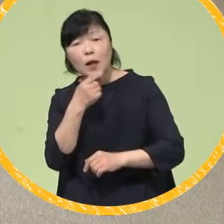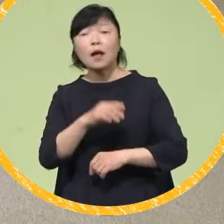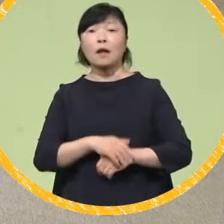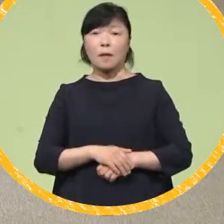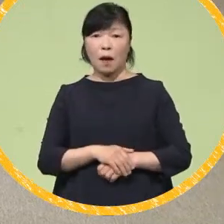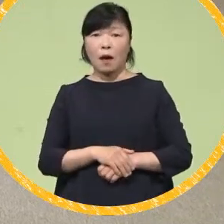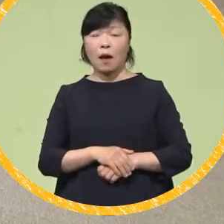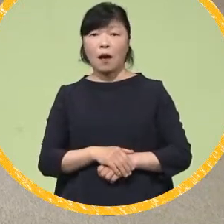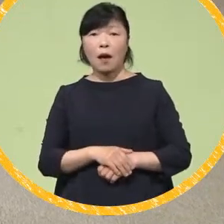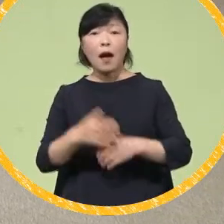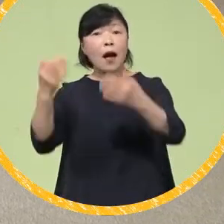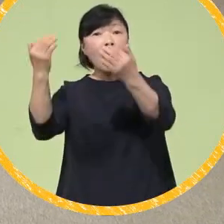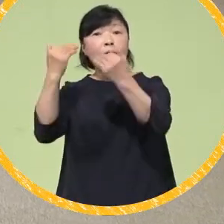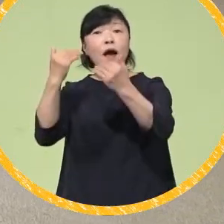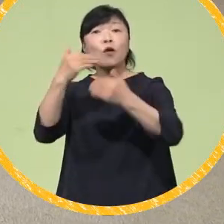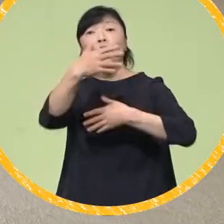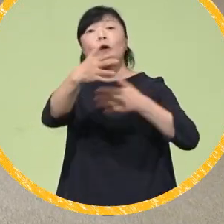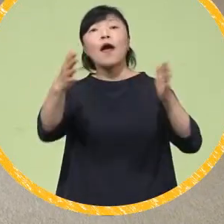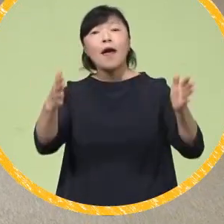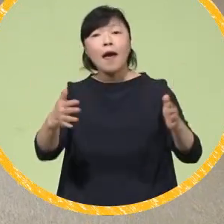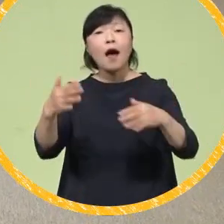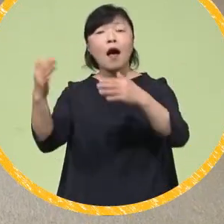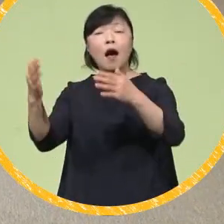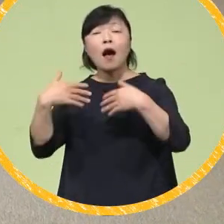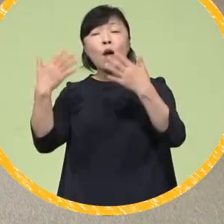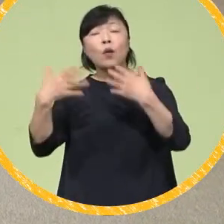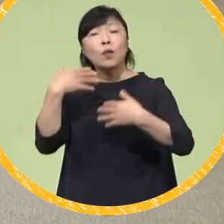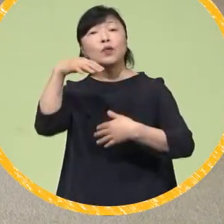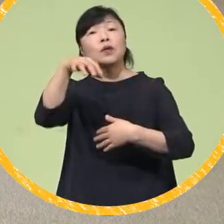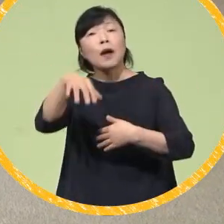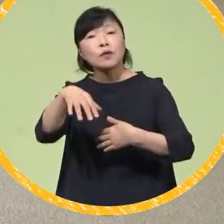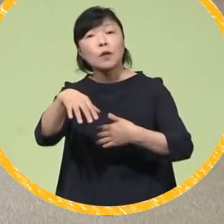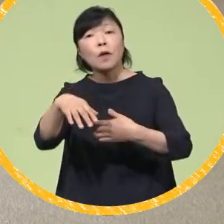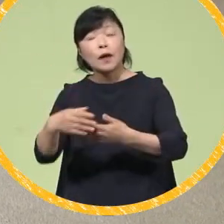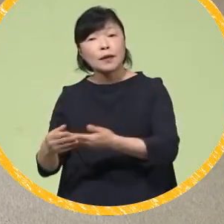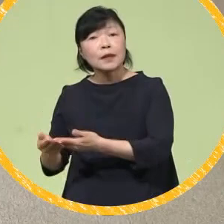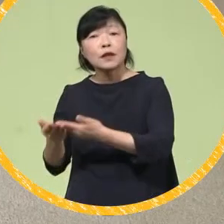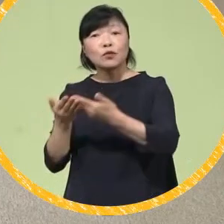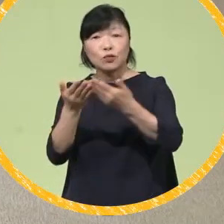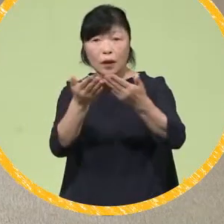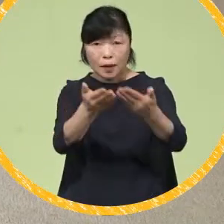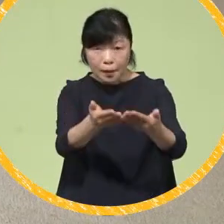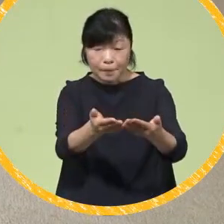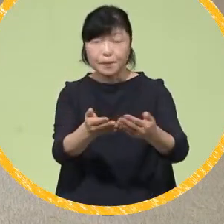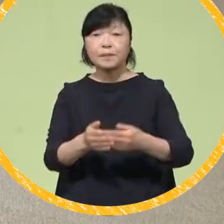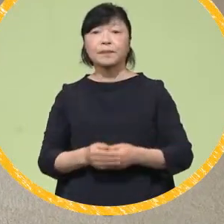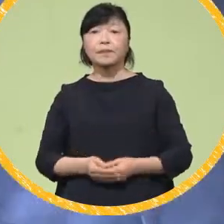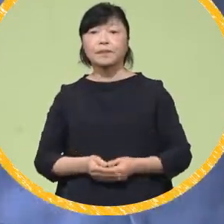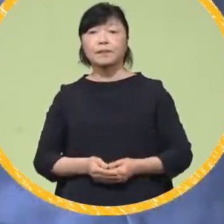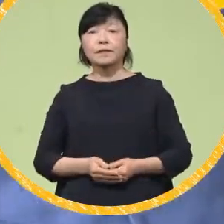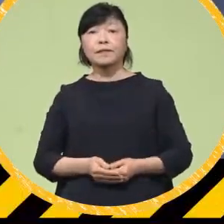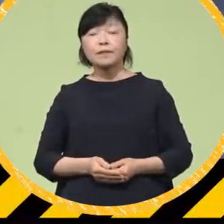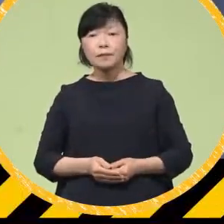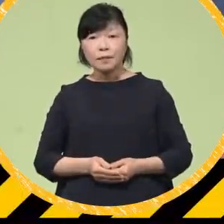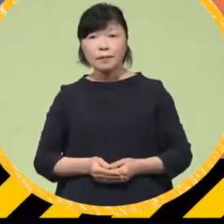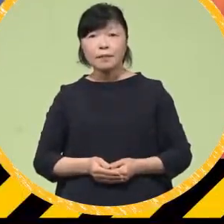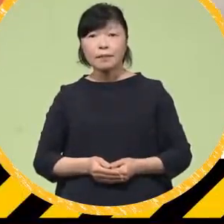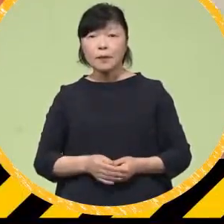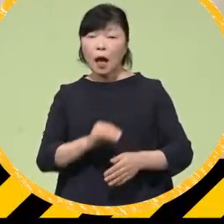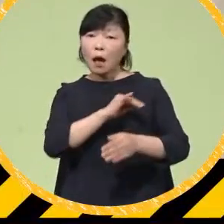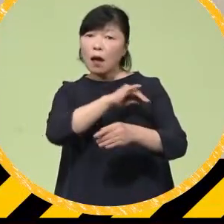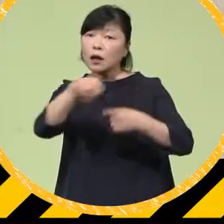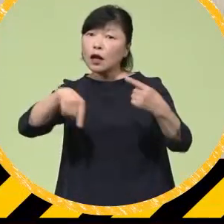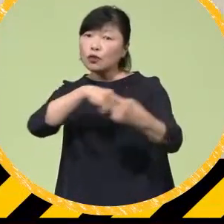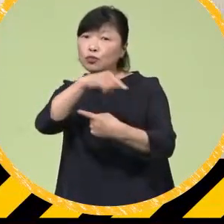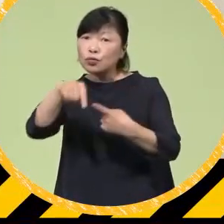ずはエアコンの効いた部屋や風通しのいい日陰などの涼しい場所へすぐに避難させましょう。 それは血流良く